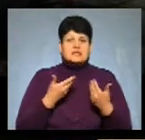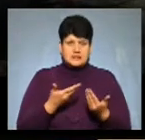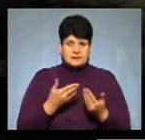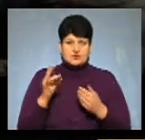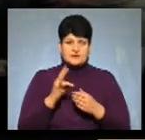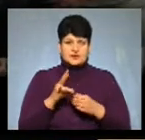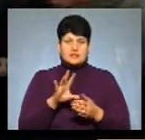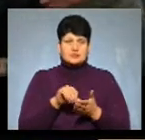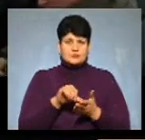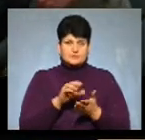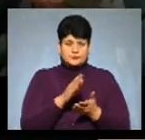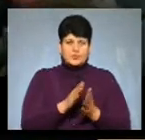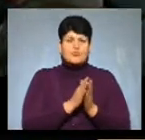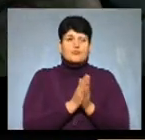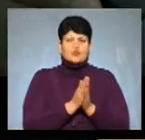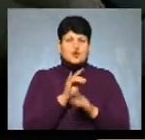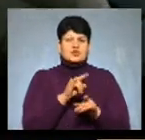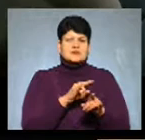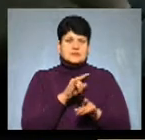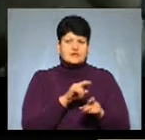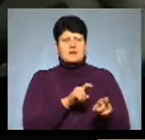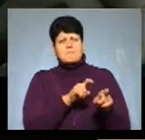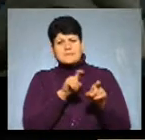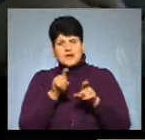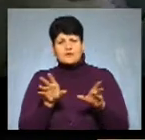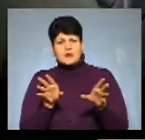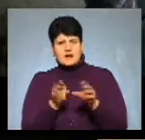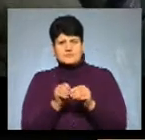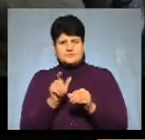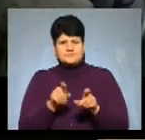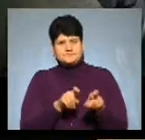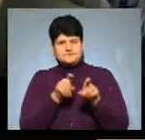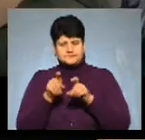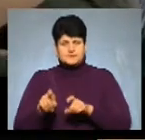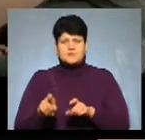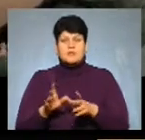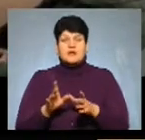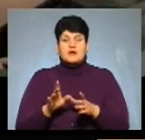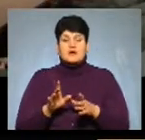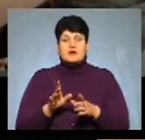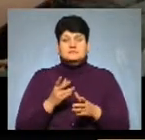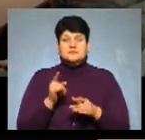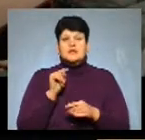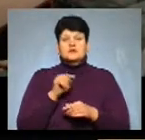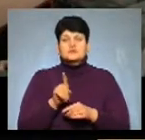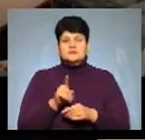священника, який там був, просили, щоб він перейшов разом з громадою, на ще, що